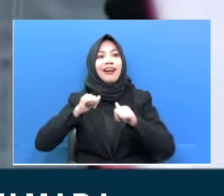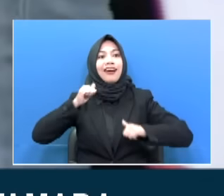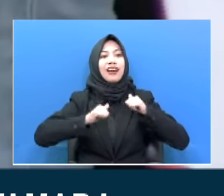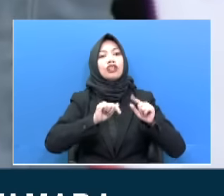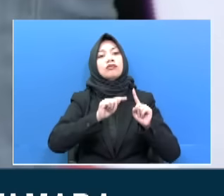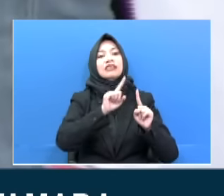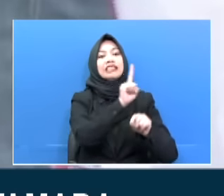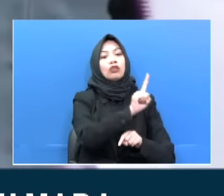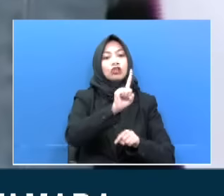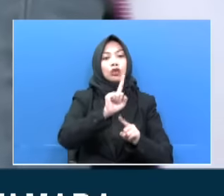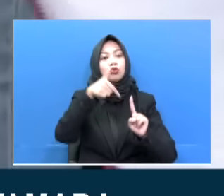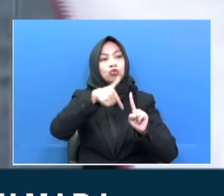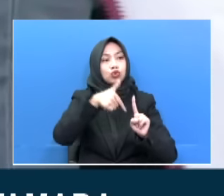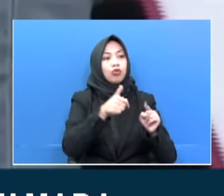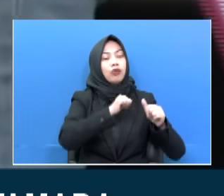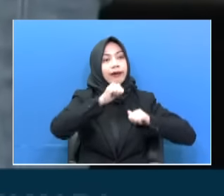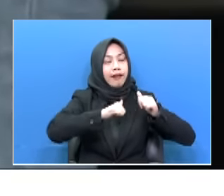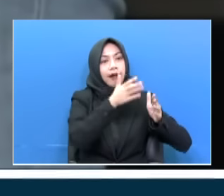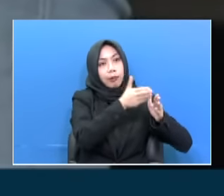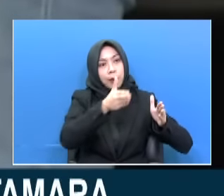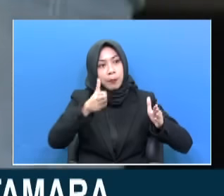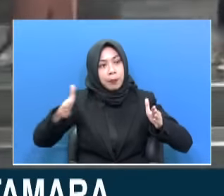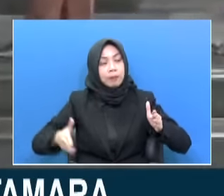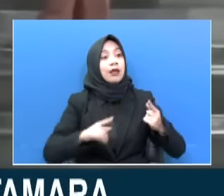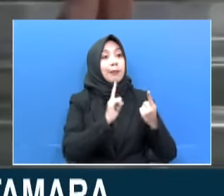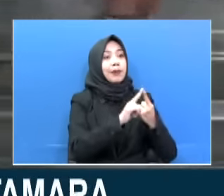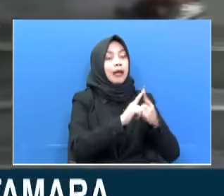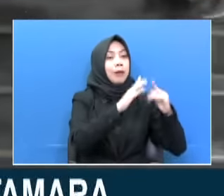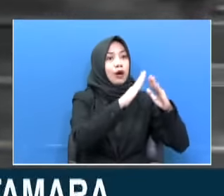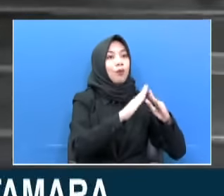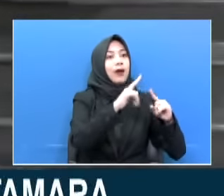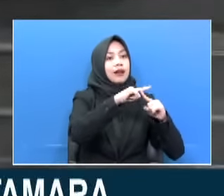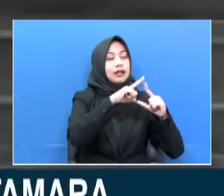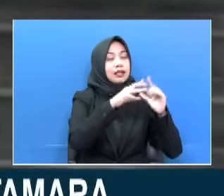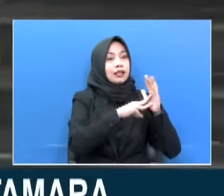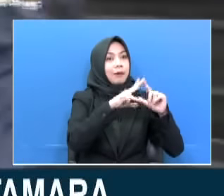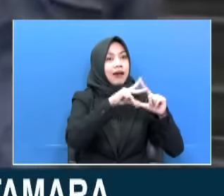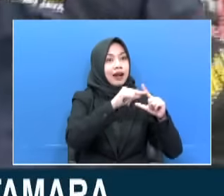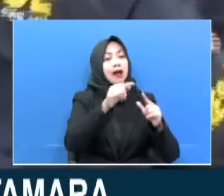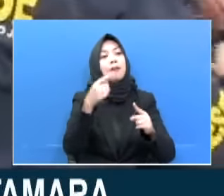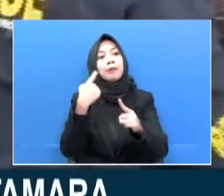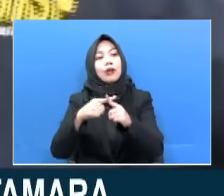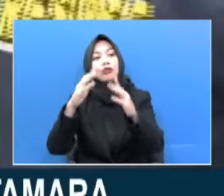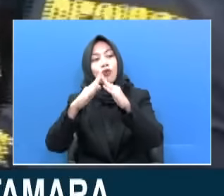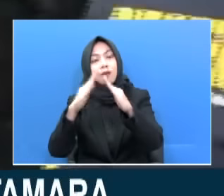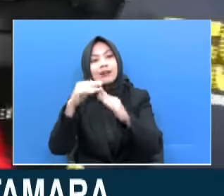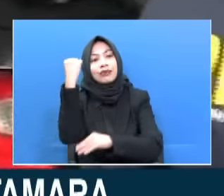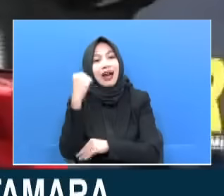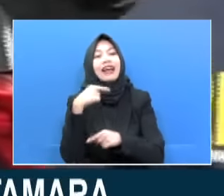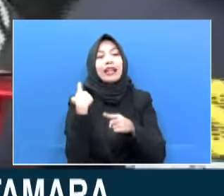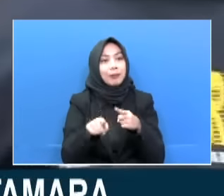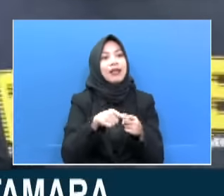tiasmara polisi memutuskan adegan di rumah Tam rumah tersangka dilakukan di Polda Metro Jaya demi efisiensi